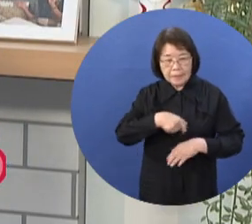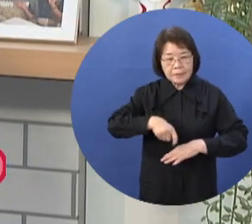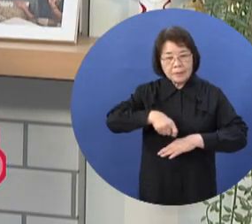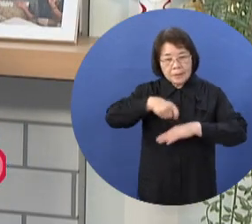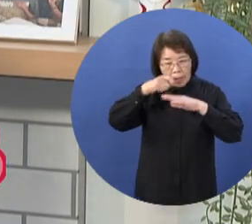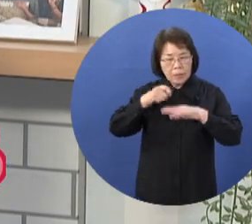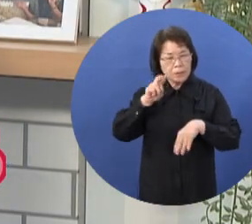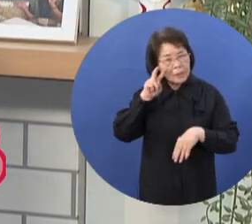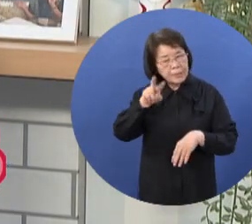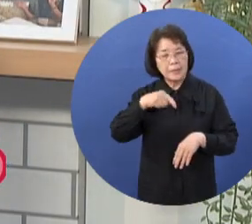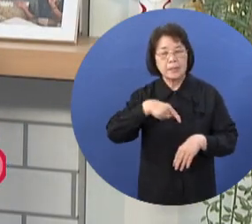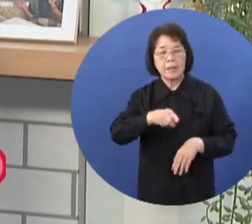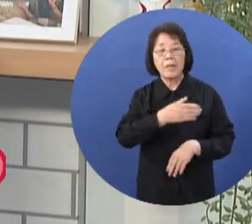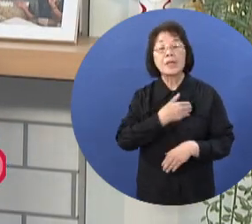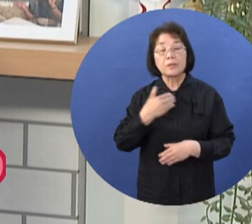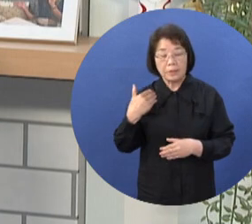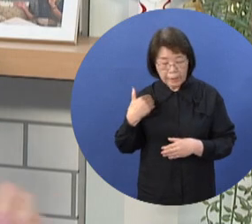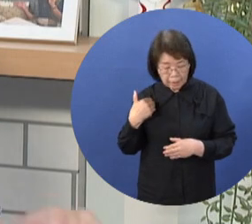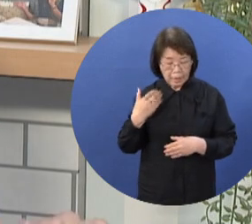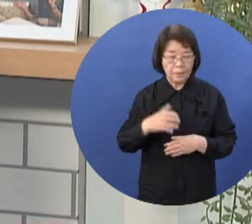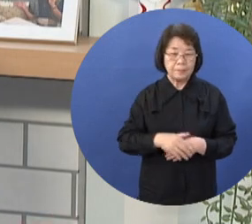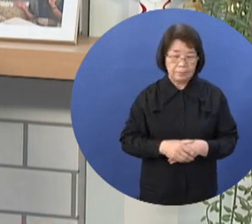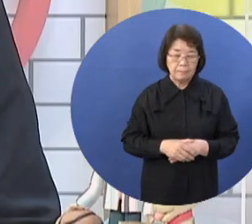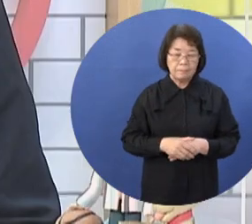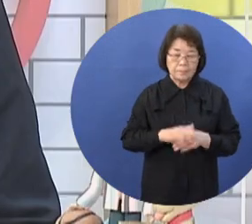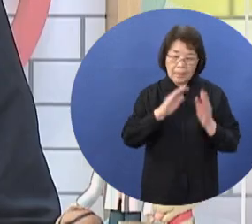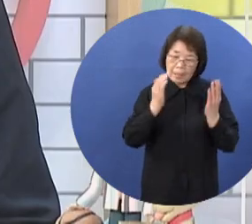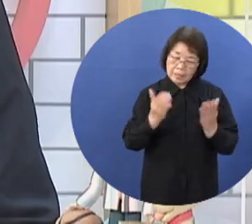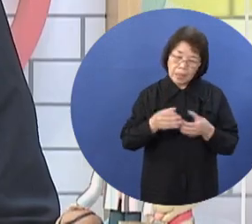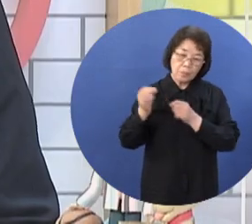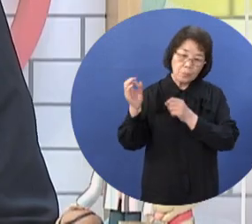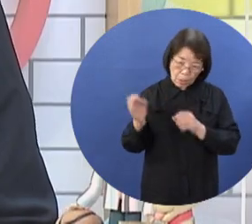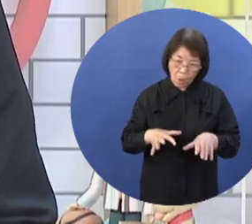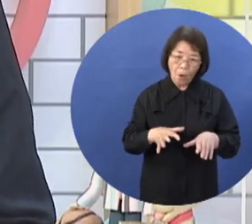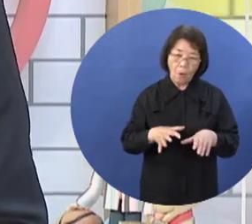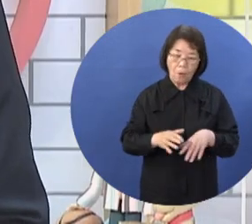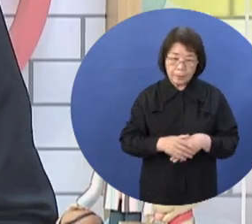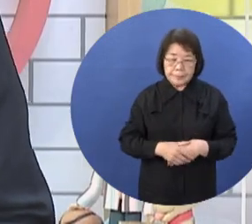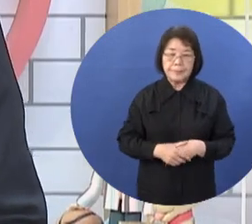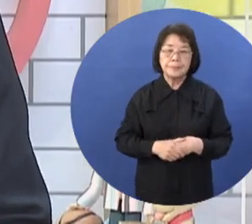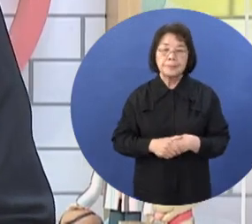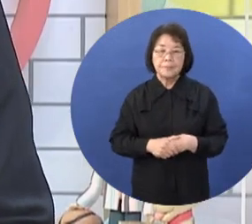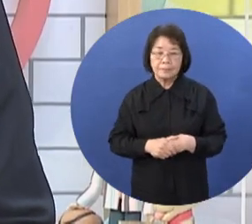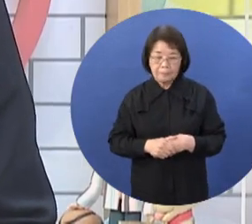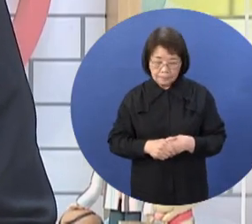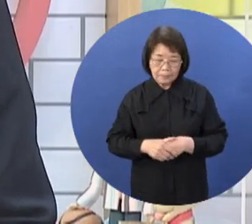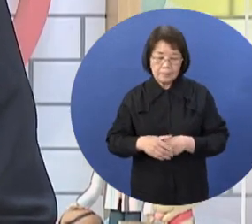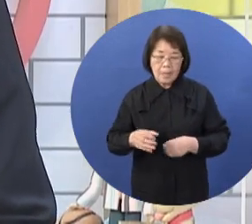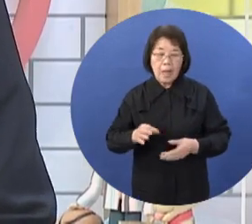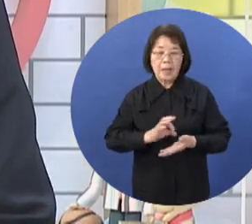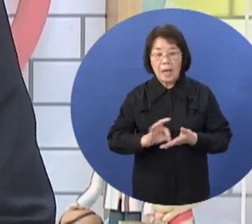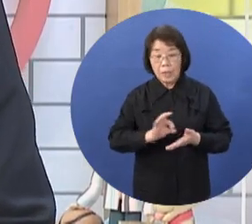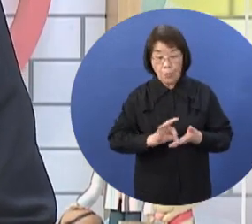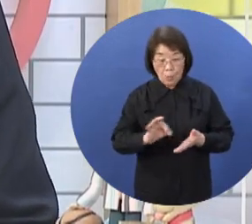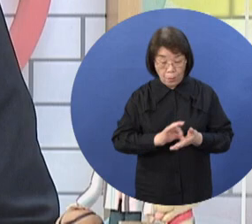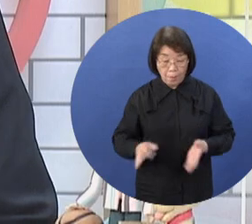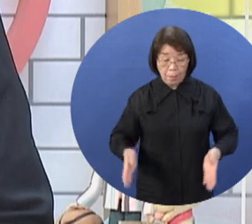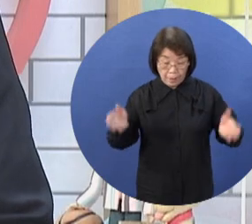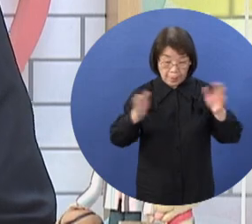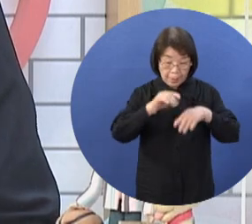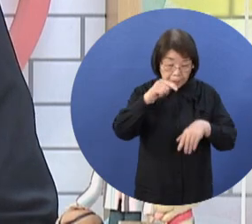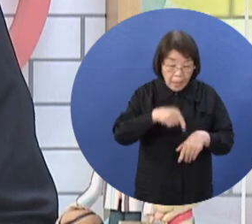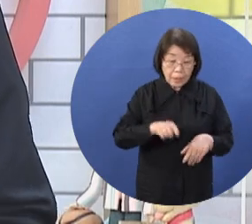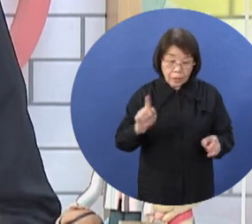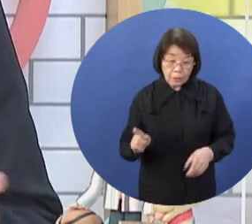に見に行けるんだなっていうのを発見でしたね。 大体無料ですし、ほんまにびっくりしますよ、ショッピングモールの中に急にバスケットコート